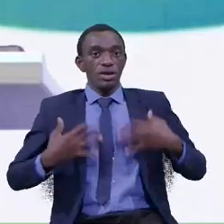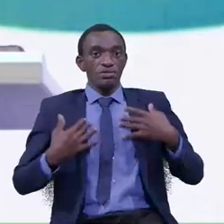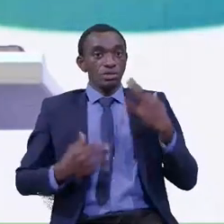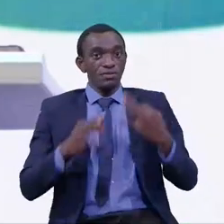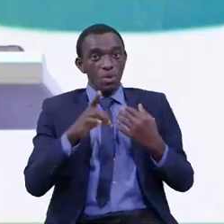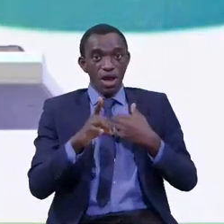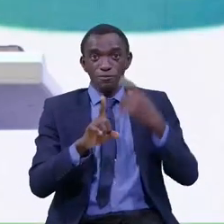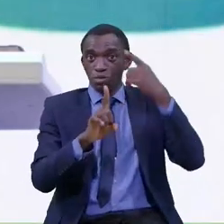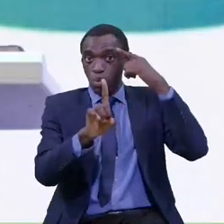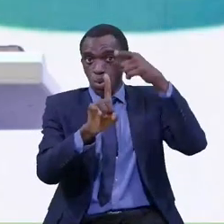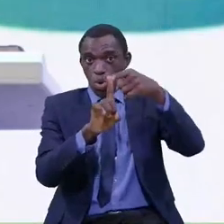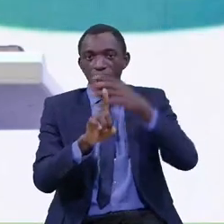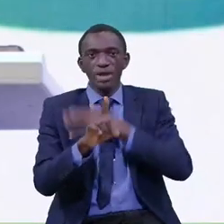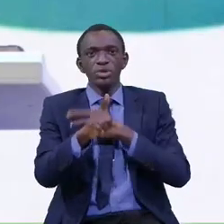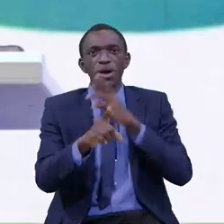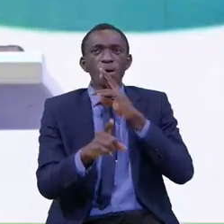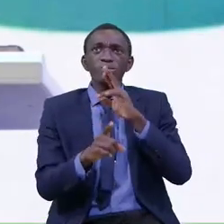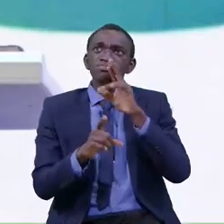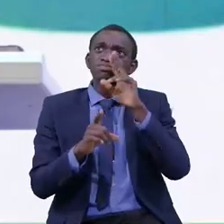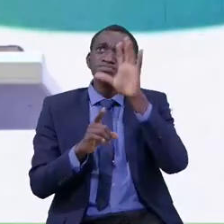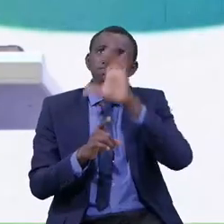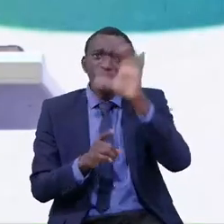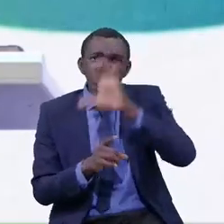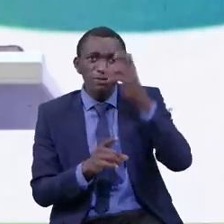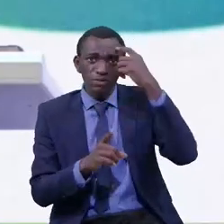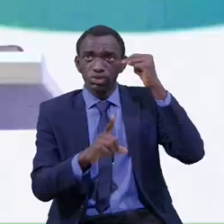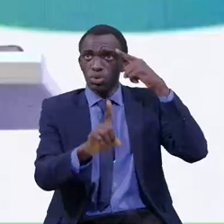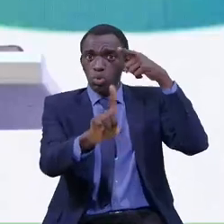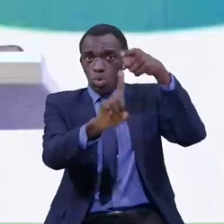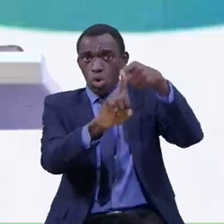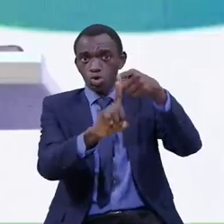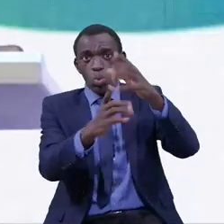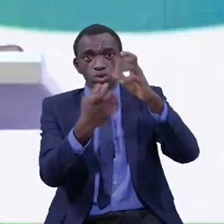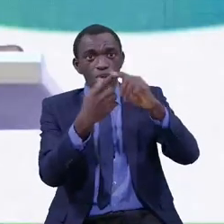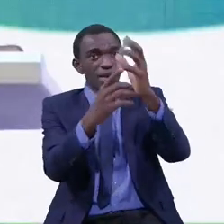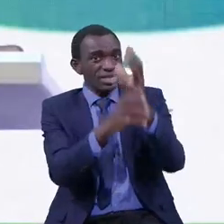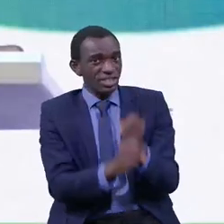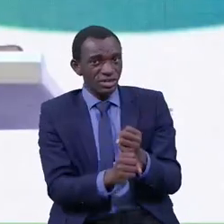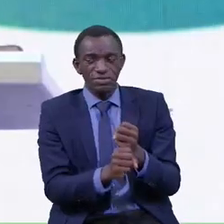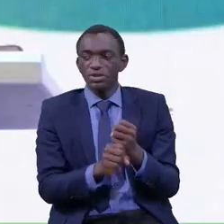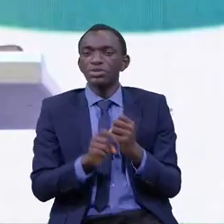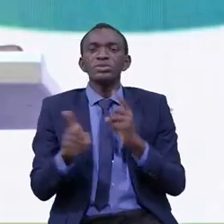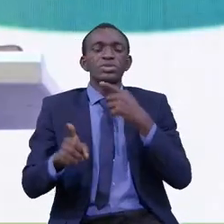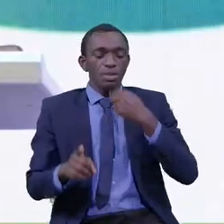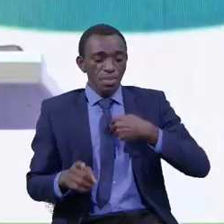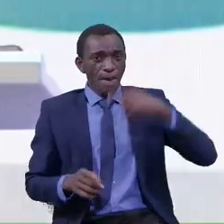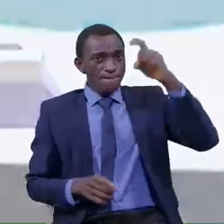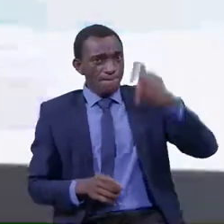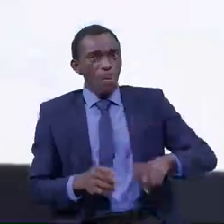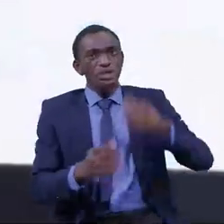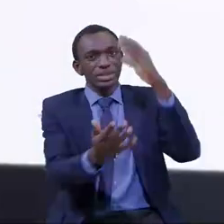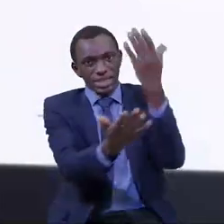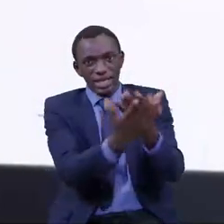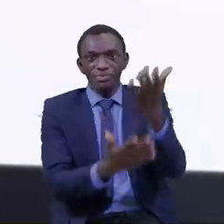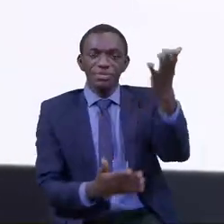tu regardes l'objectif et tu veux atteindre l'objectif, tu dis, je dois aller là-bas et tu y arriveras.